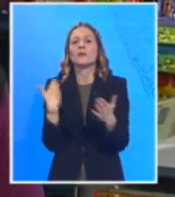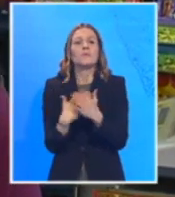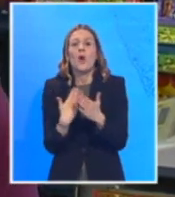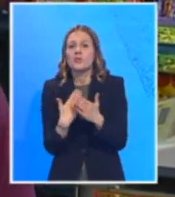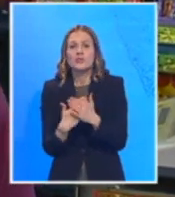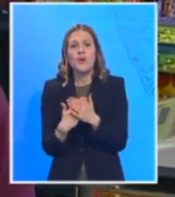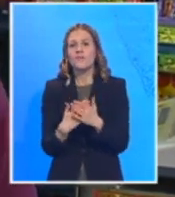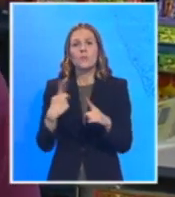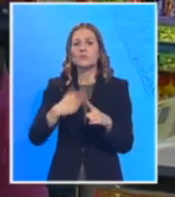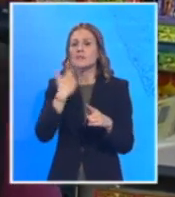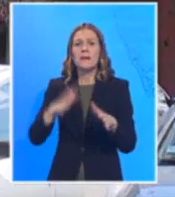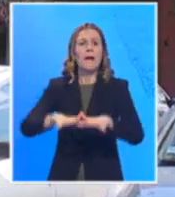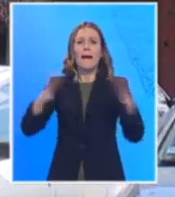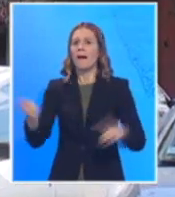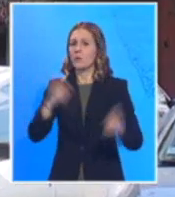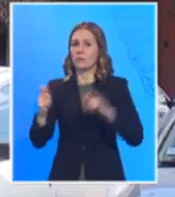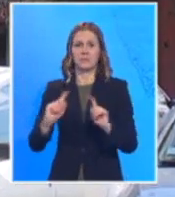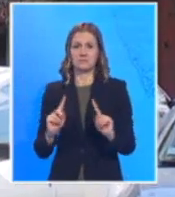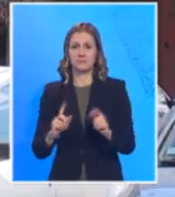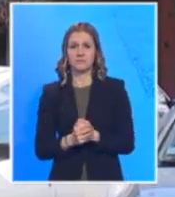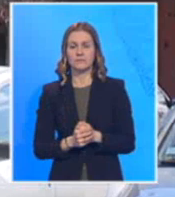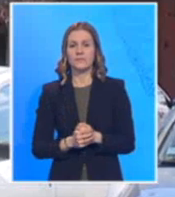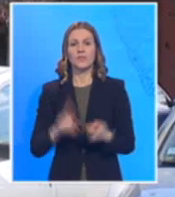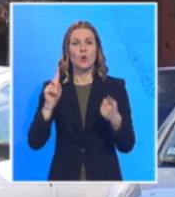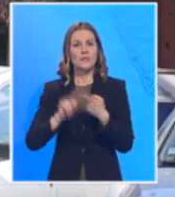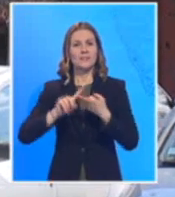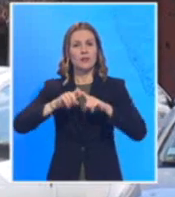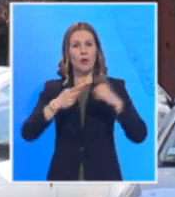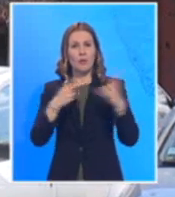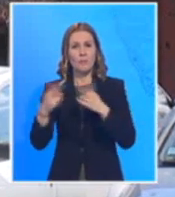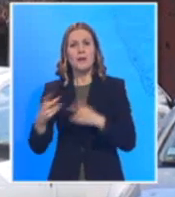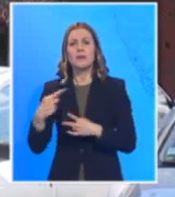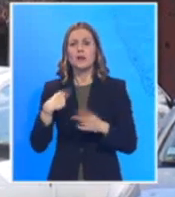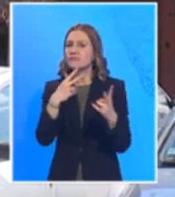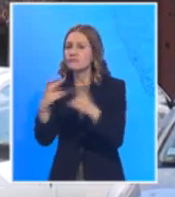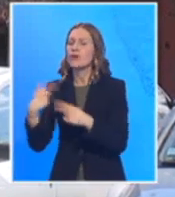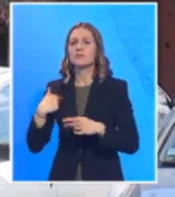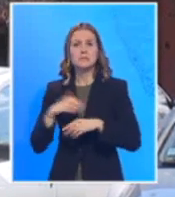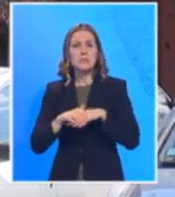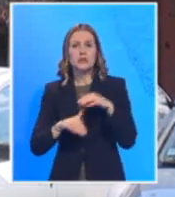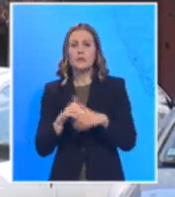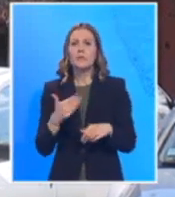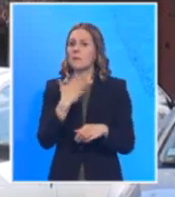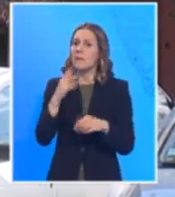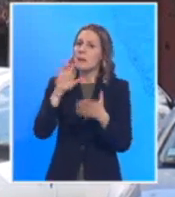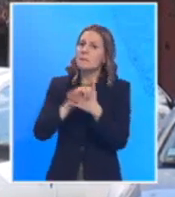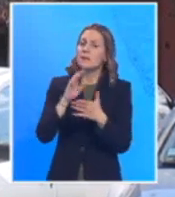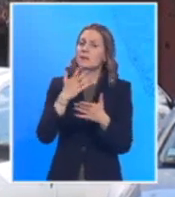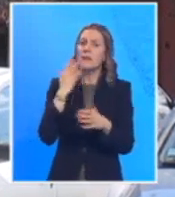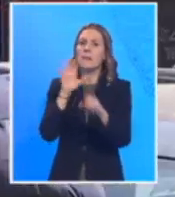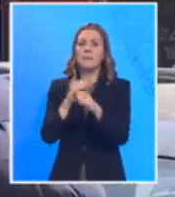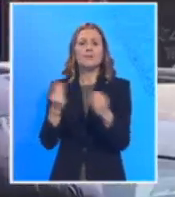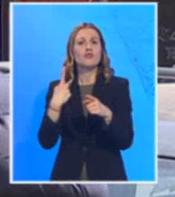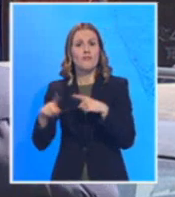stvaranja velikih zaliha. Pa što se snabdevenosti tiče, prilično sam zadovoljan. Ja ne primetim neke nedostatke odnosno na redovno